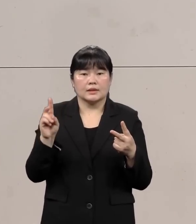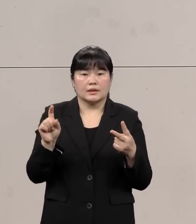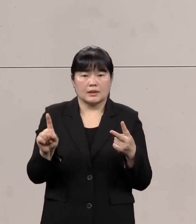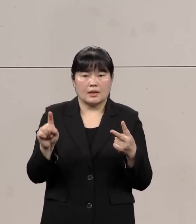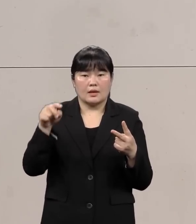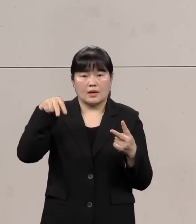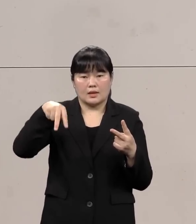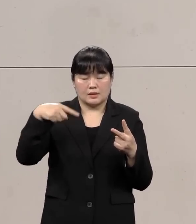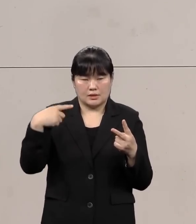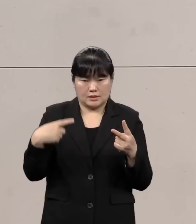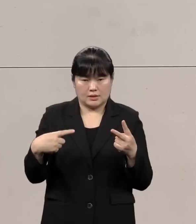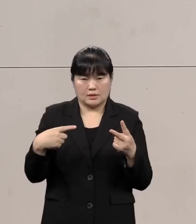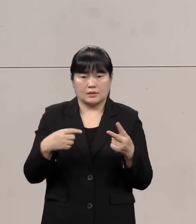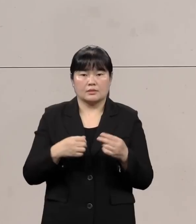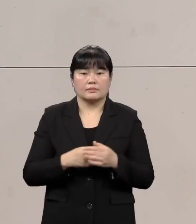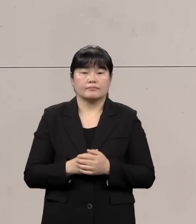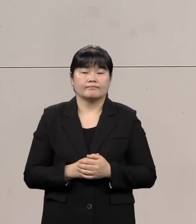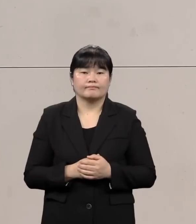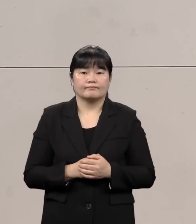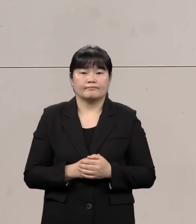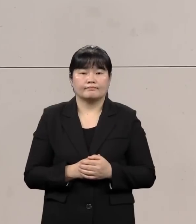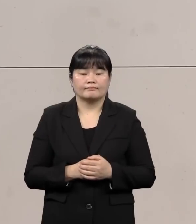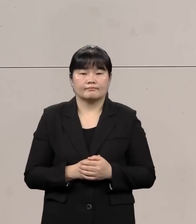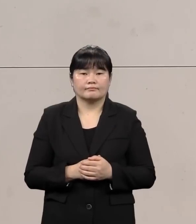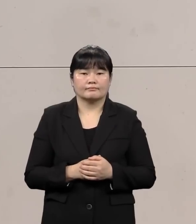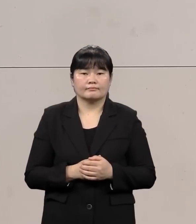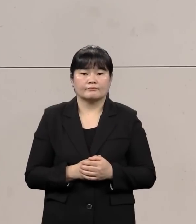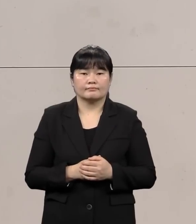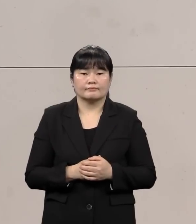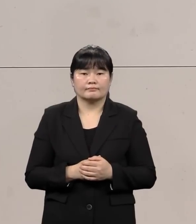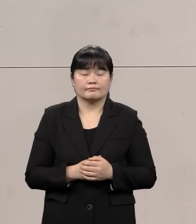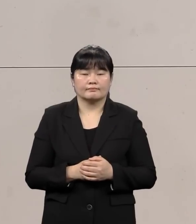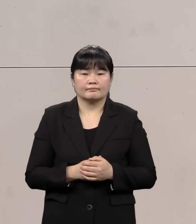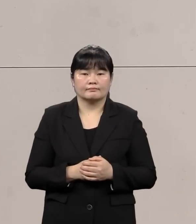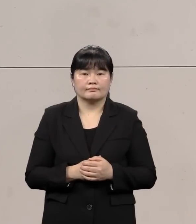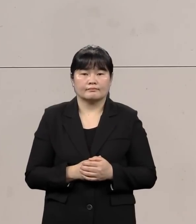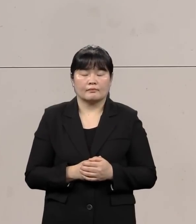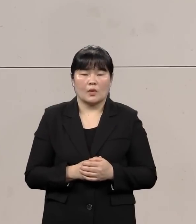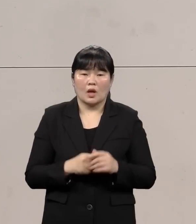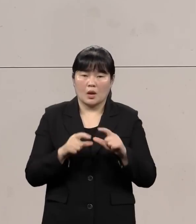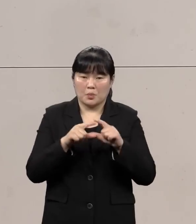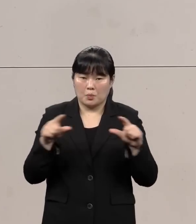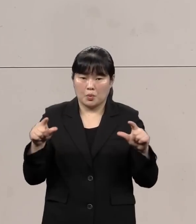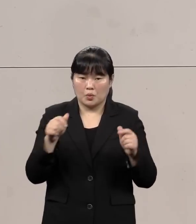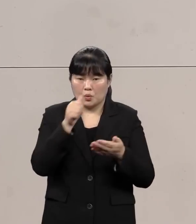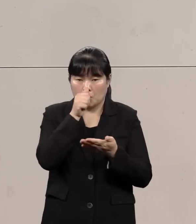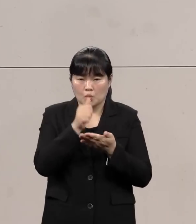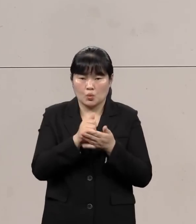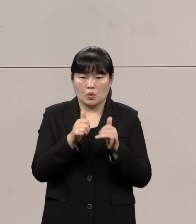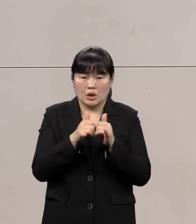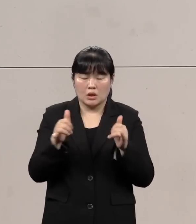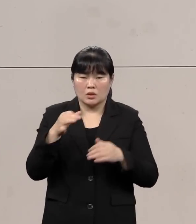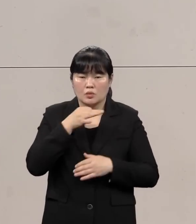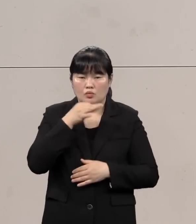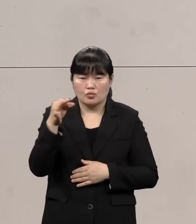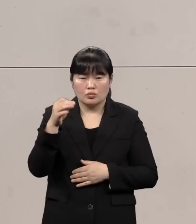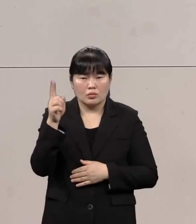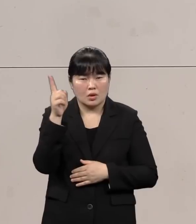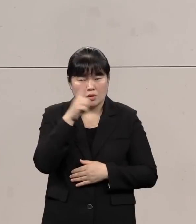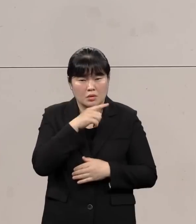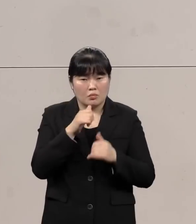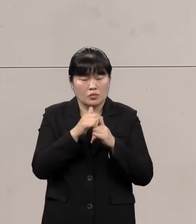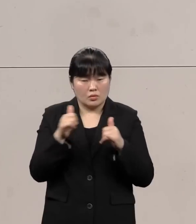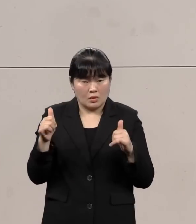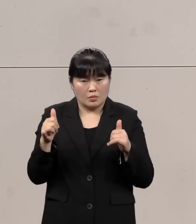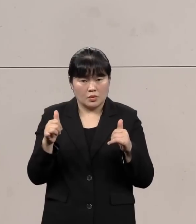해요 그리고 그이 디스마스라고 하는 죄인이 죄인은 나쁜